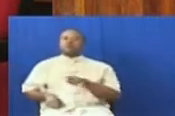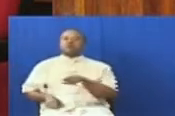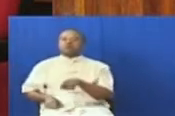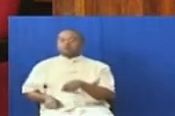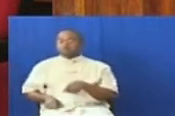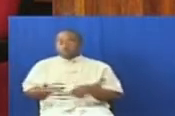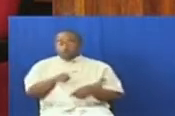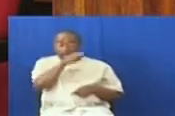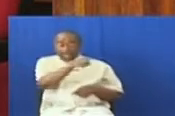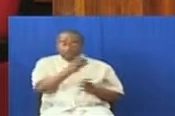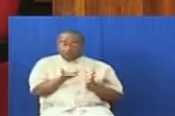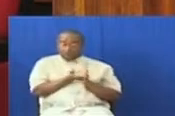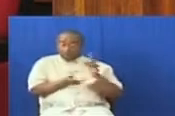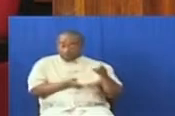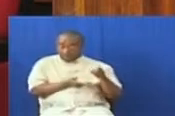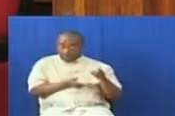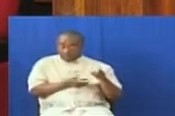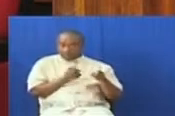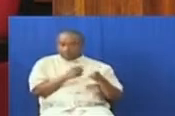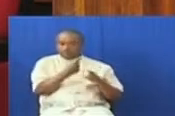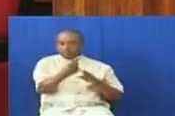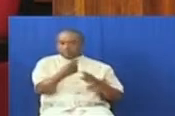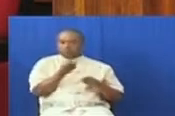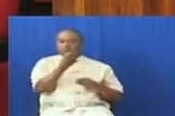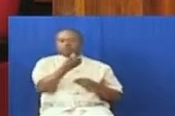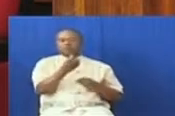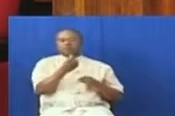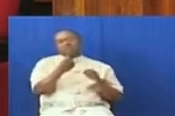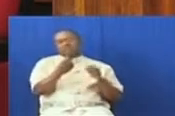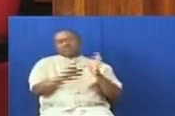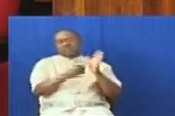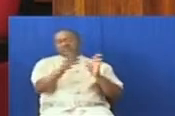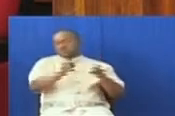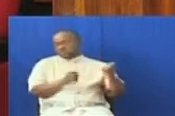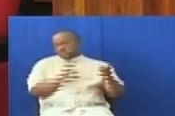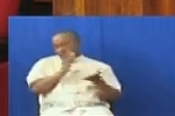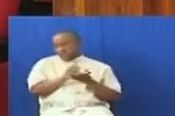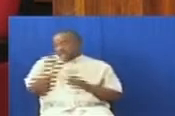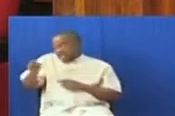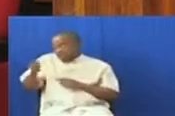ile ilichokadiriwa hawajapata. Kwa kweli haileti picha nzuri.